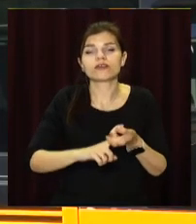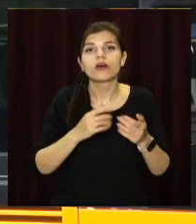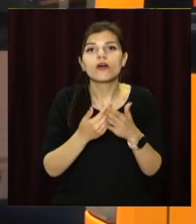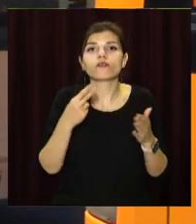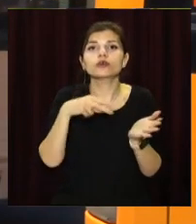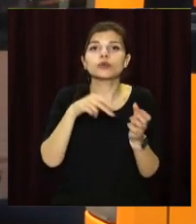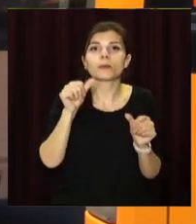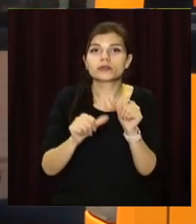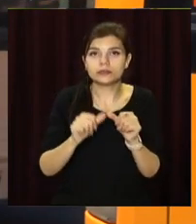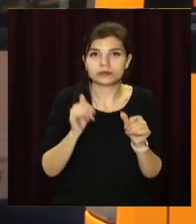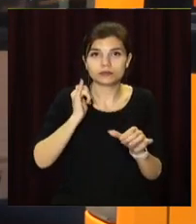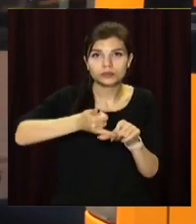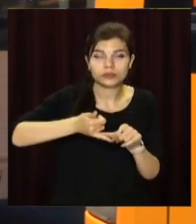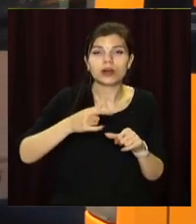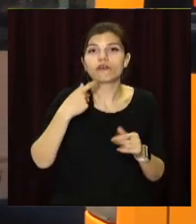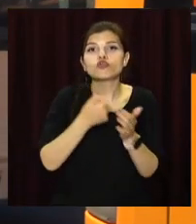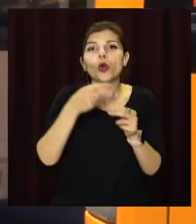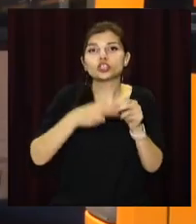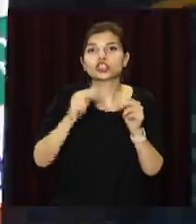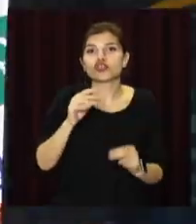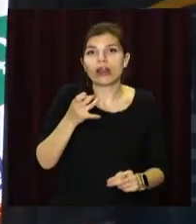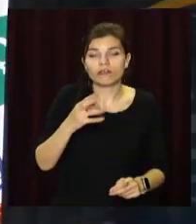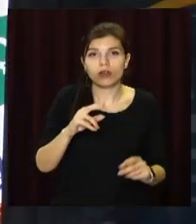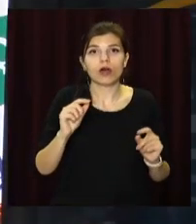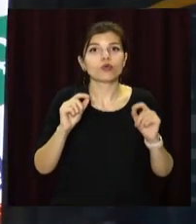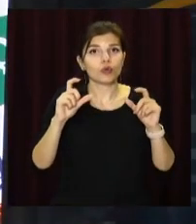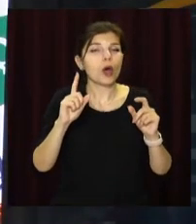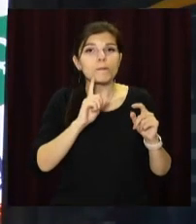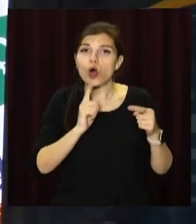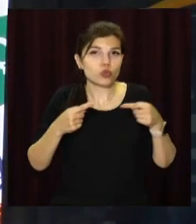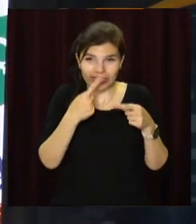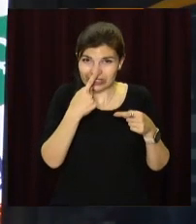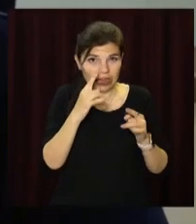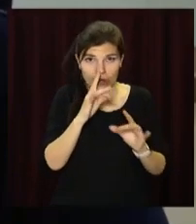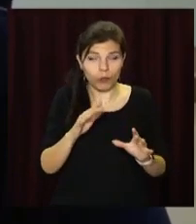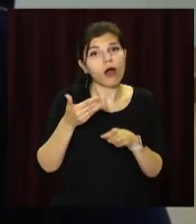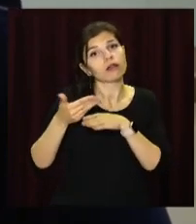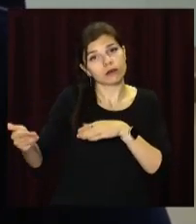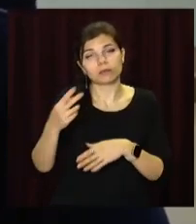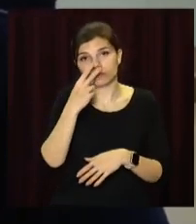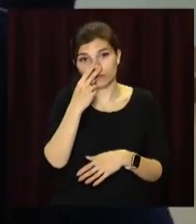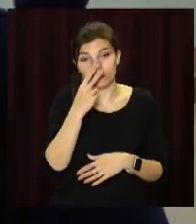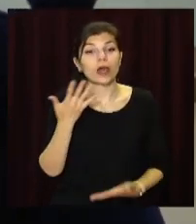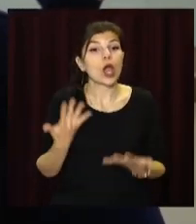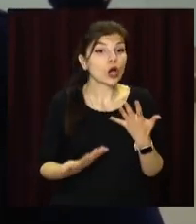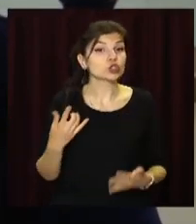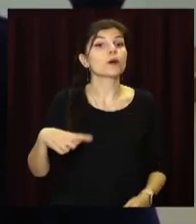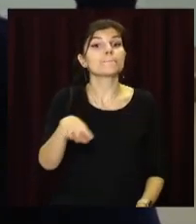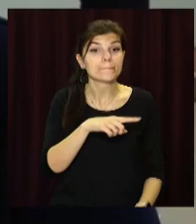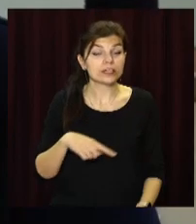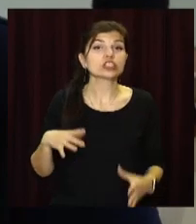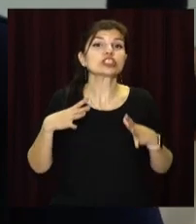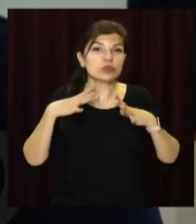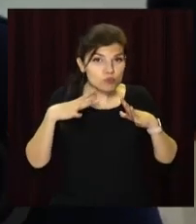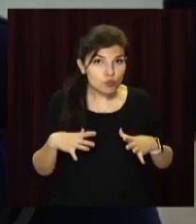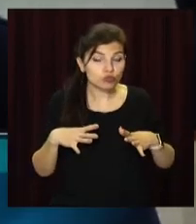цін на паливо. Проте до кінця червня здорожчання не буде точно. Якщо ми змушені,